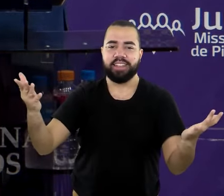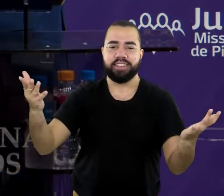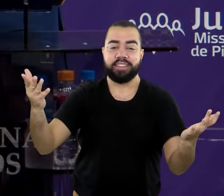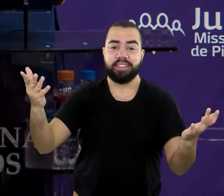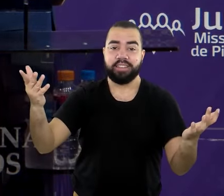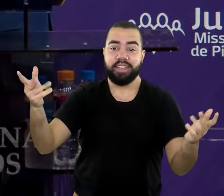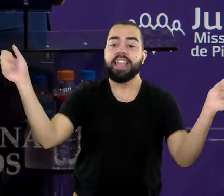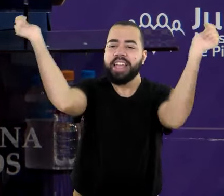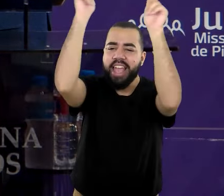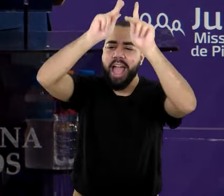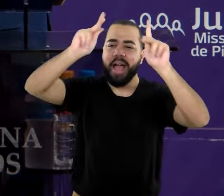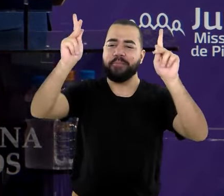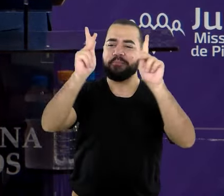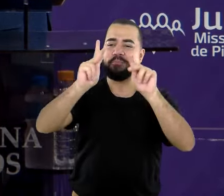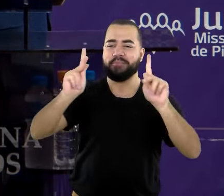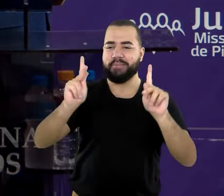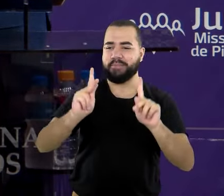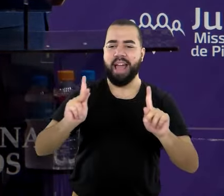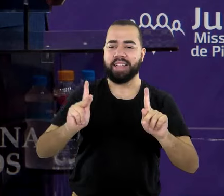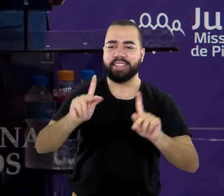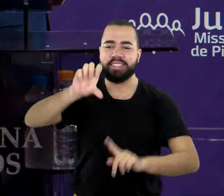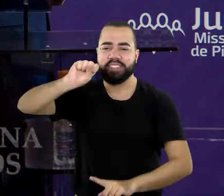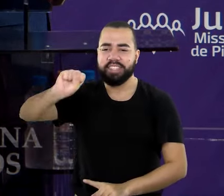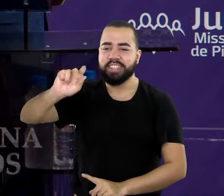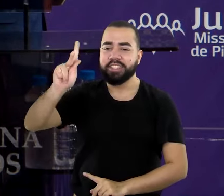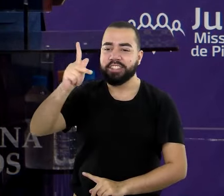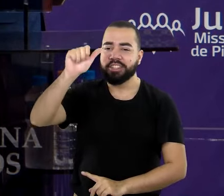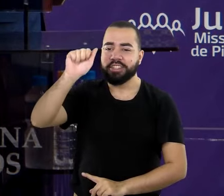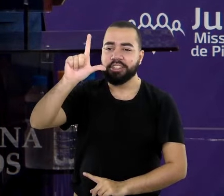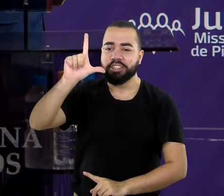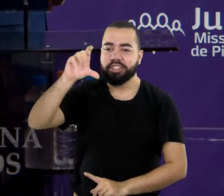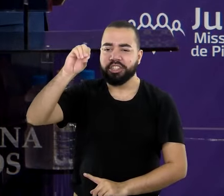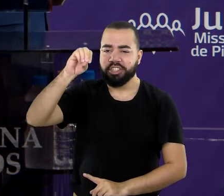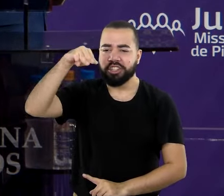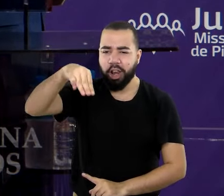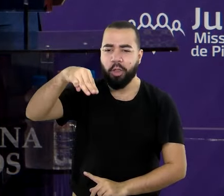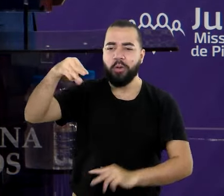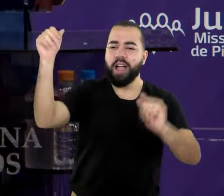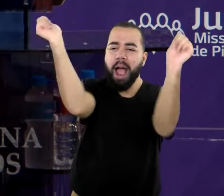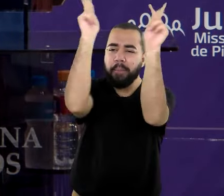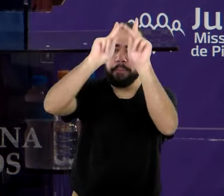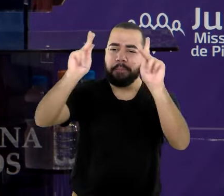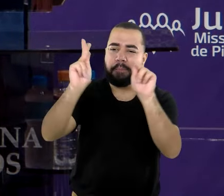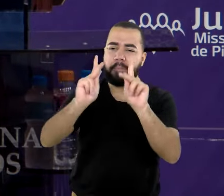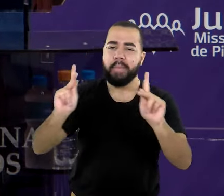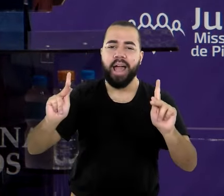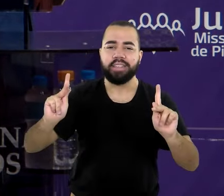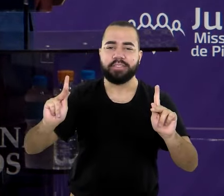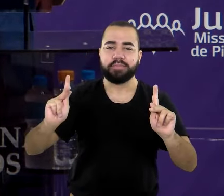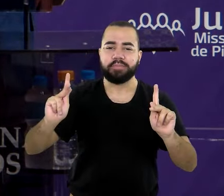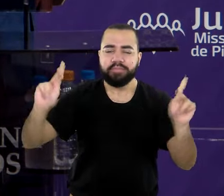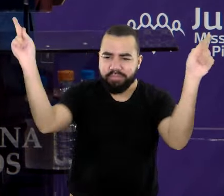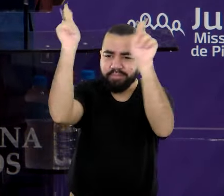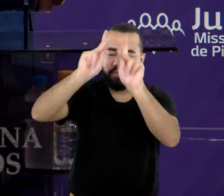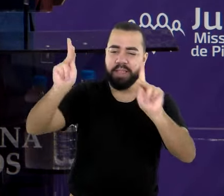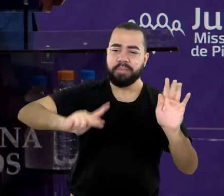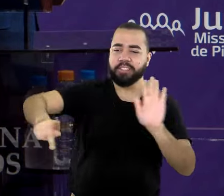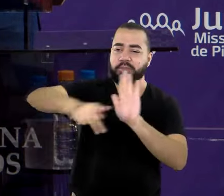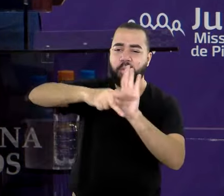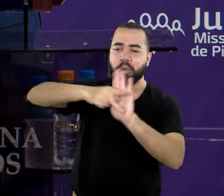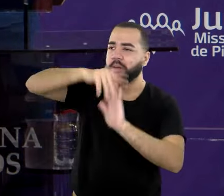E isso é o Shalom. Shalom은 바로 하나님과의 평화입니다. E o Shalom é a paz de